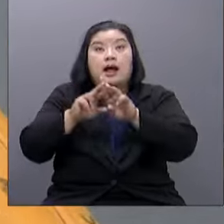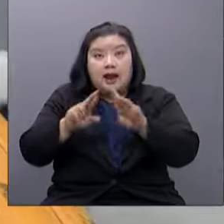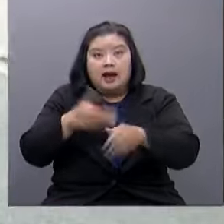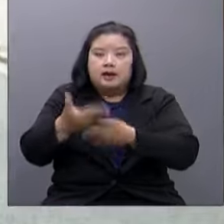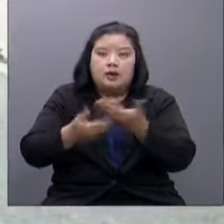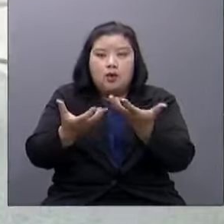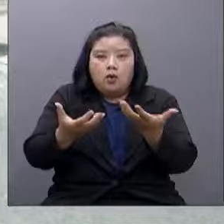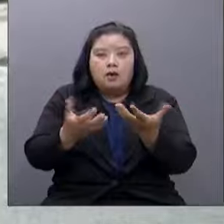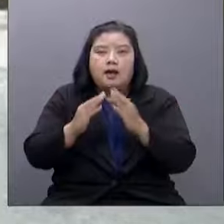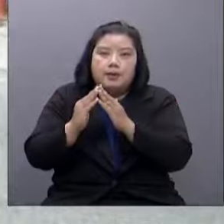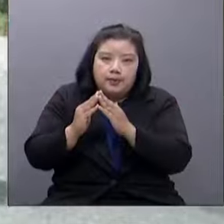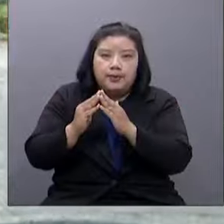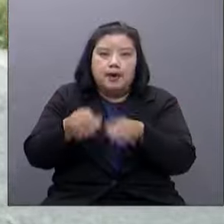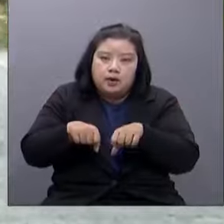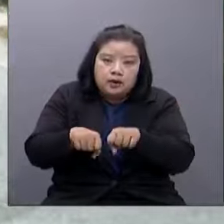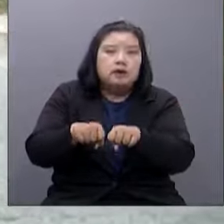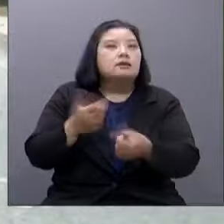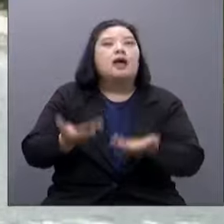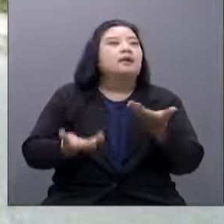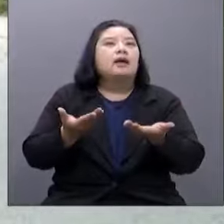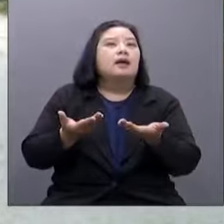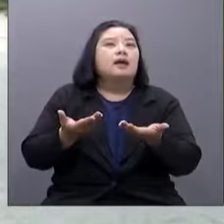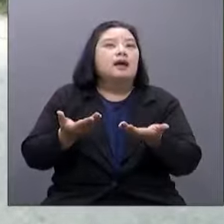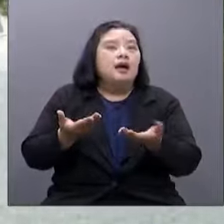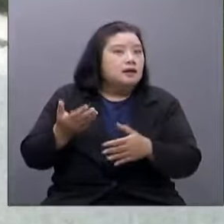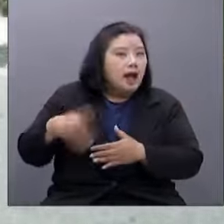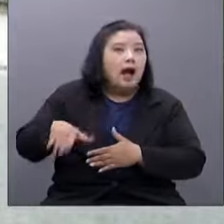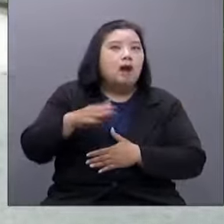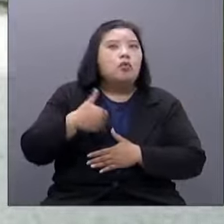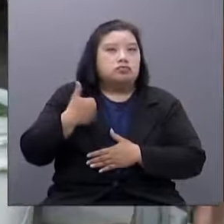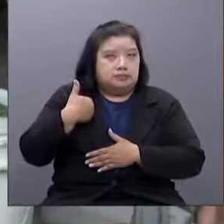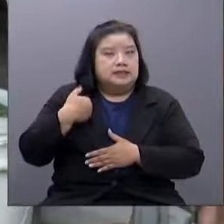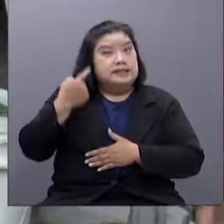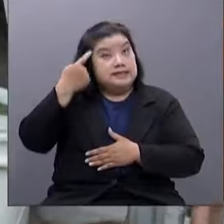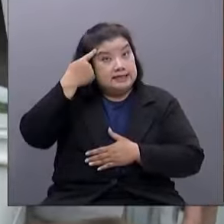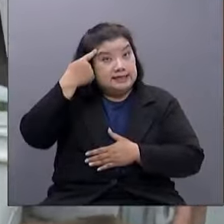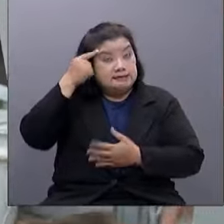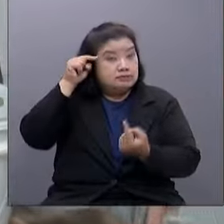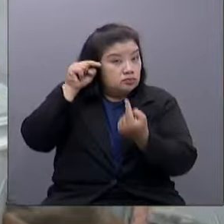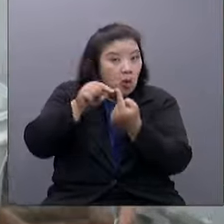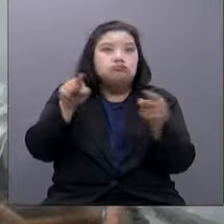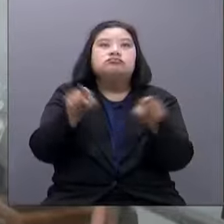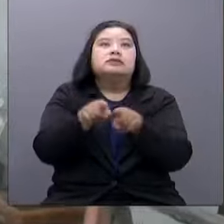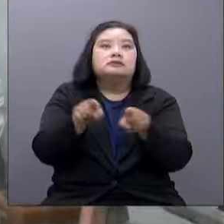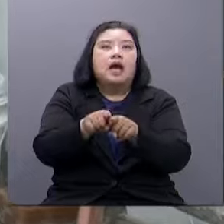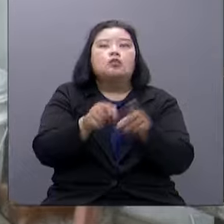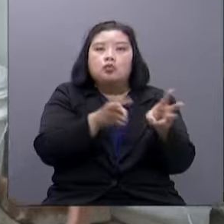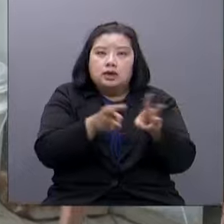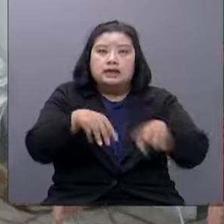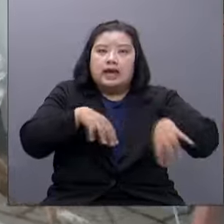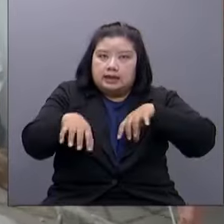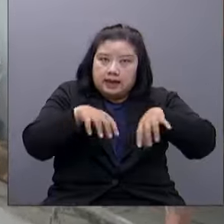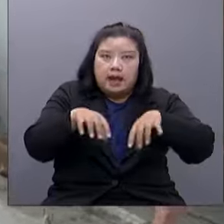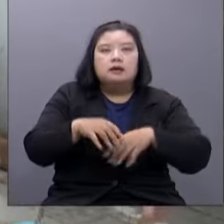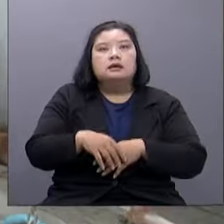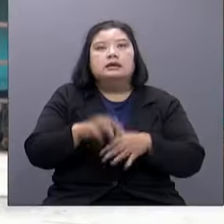ใหญ่แล้วก็ผู้ประกอบการที่เขาเรียกว่ามีทัศนคติในเชิงบวกต่อการจัดการเรื่องภ